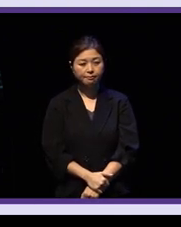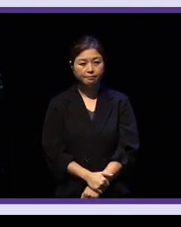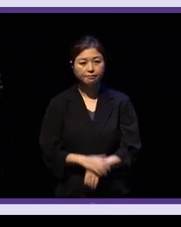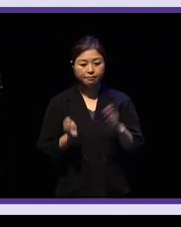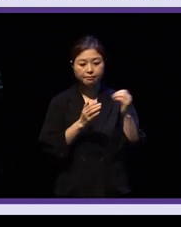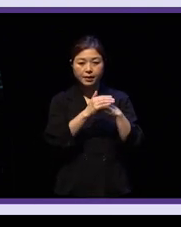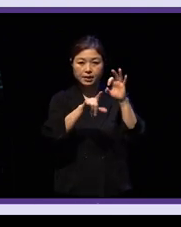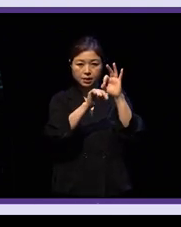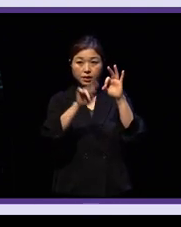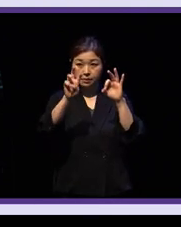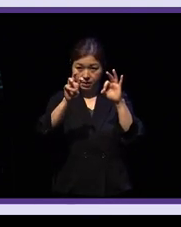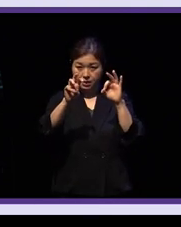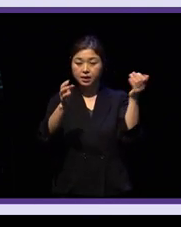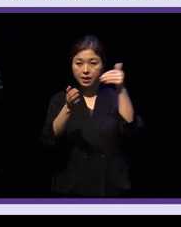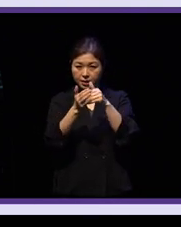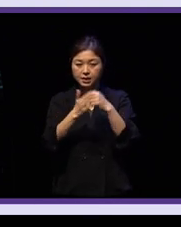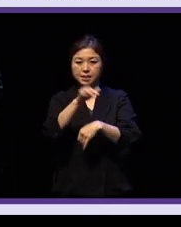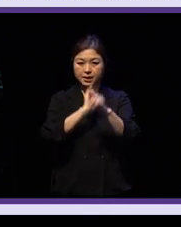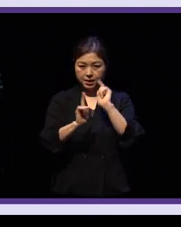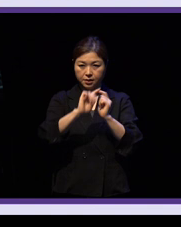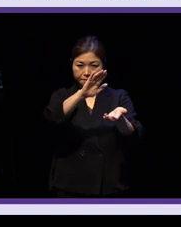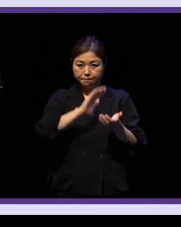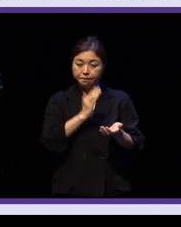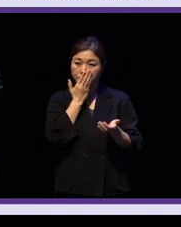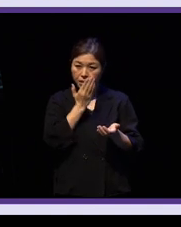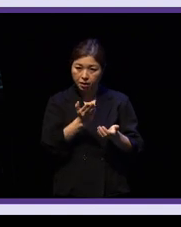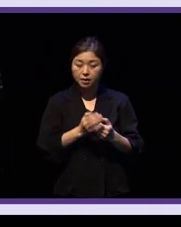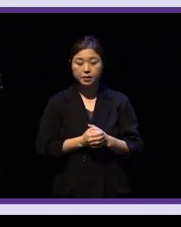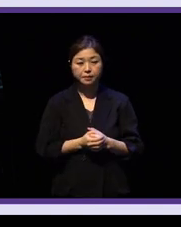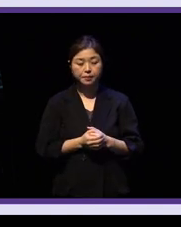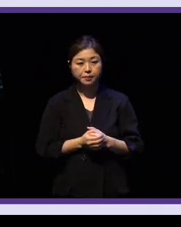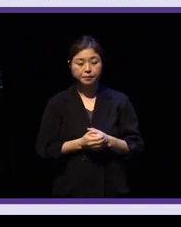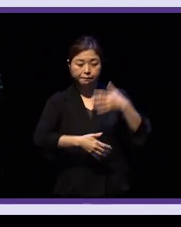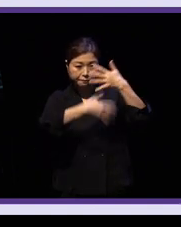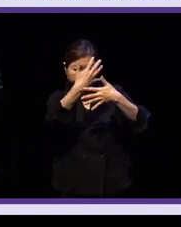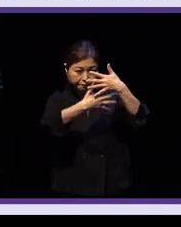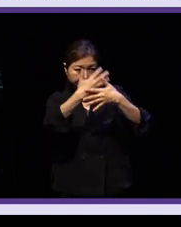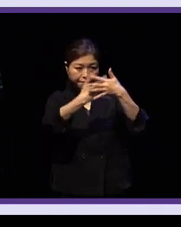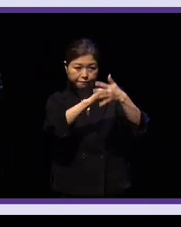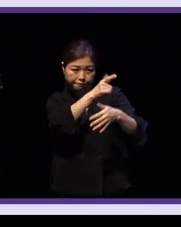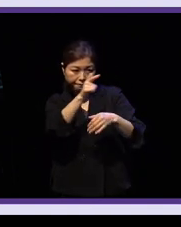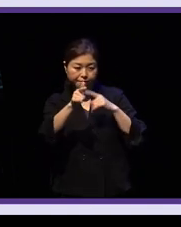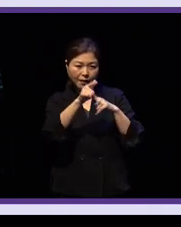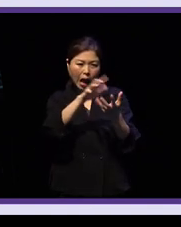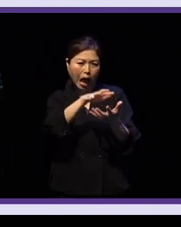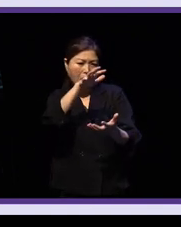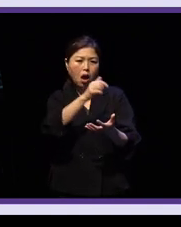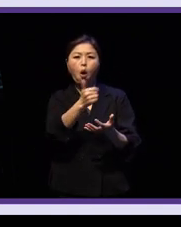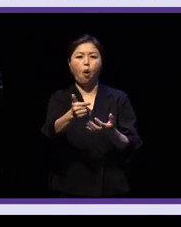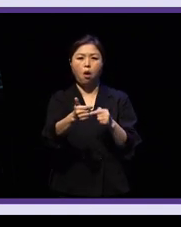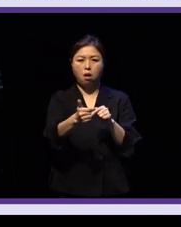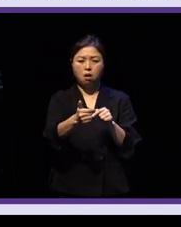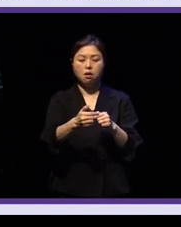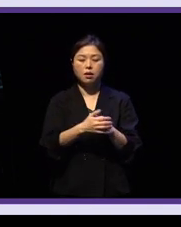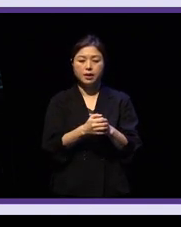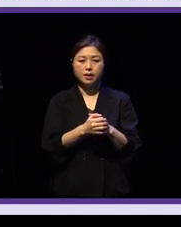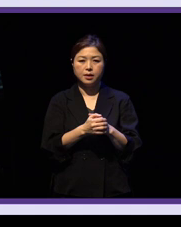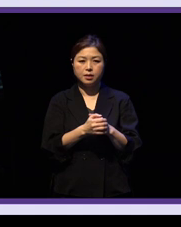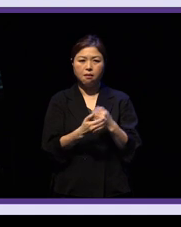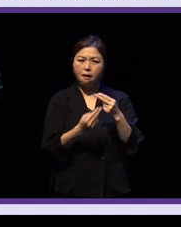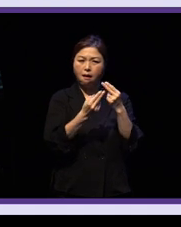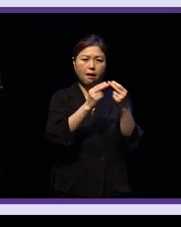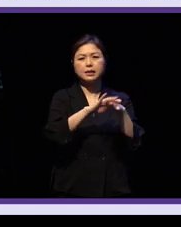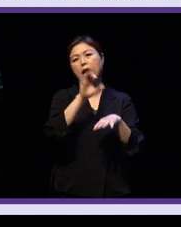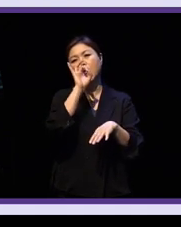10월 30일까지 저희가 접수 구요 저희가 동영상이나 이런 부분들이 조금 용량이 크기 때문에 업로드가 많이